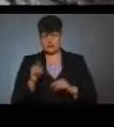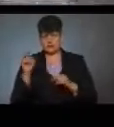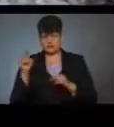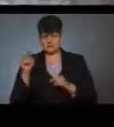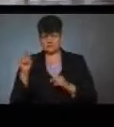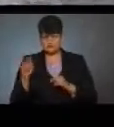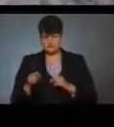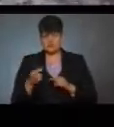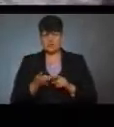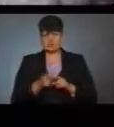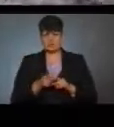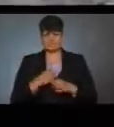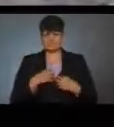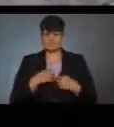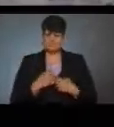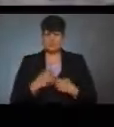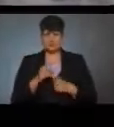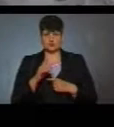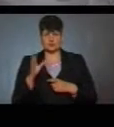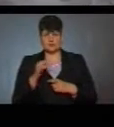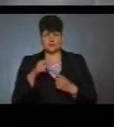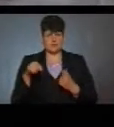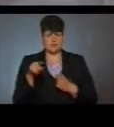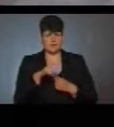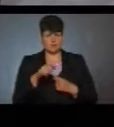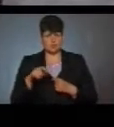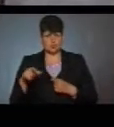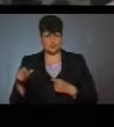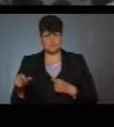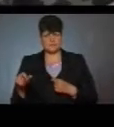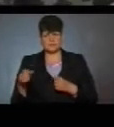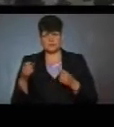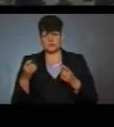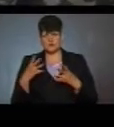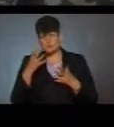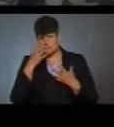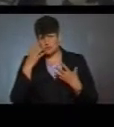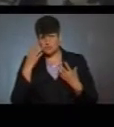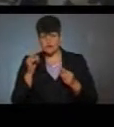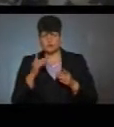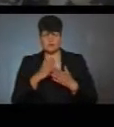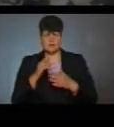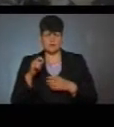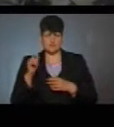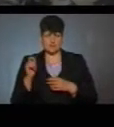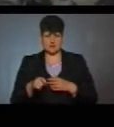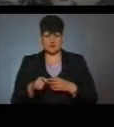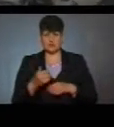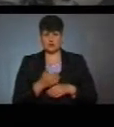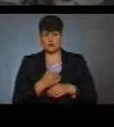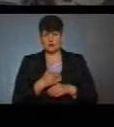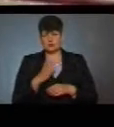Бо мене дуже засмучує, що всі люди довкола, вони просто забувають про те, що йде війна. Добровольцем бути – це